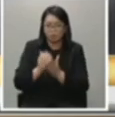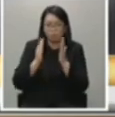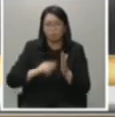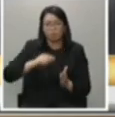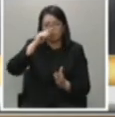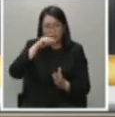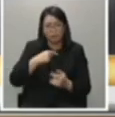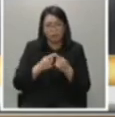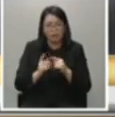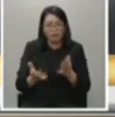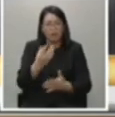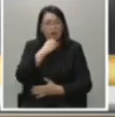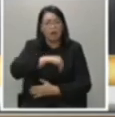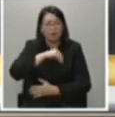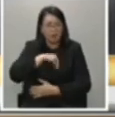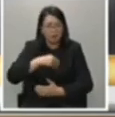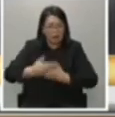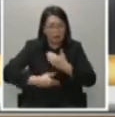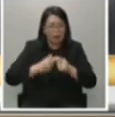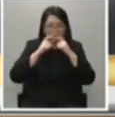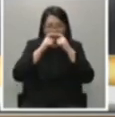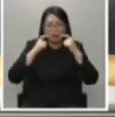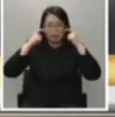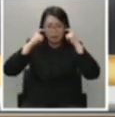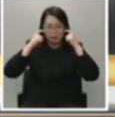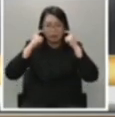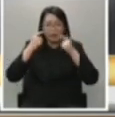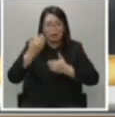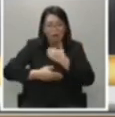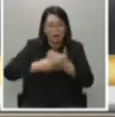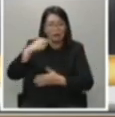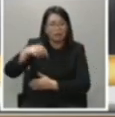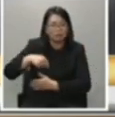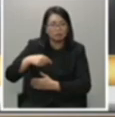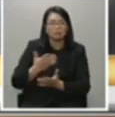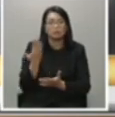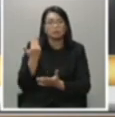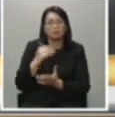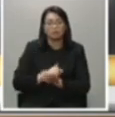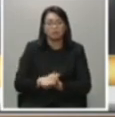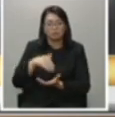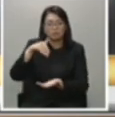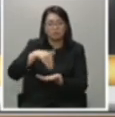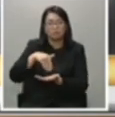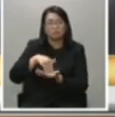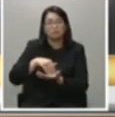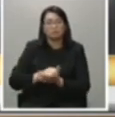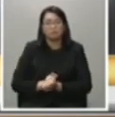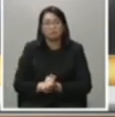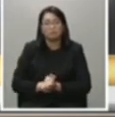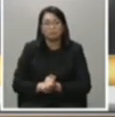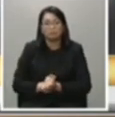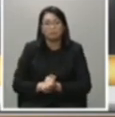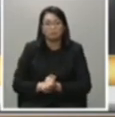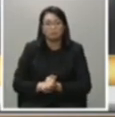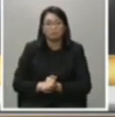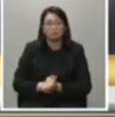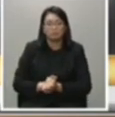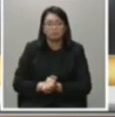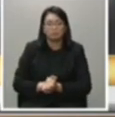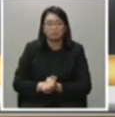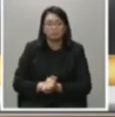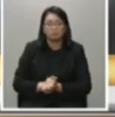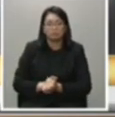กลับมาหารายได้โดยการขายหน้ากากที่ทำเนียบรัฐบาลในขณะที่เจ้าหน้าที่ขายหน้าก